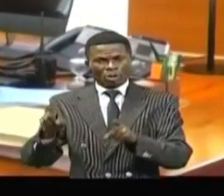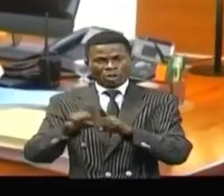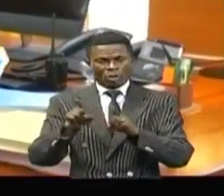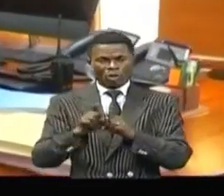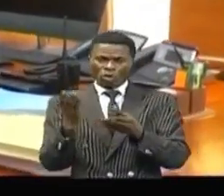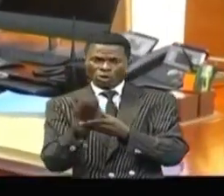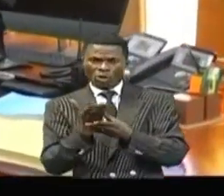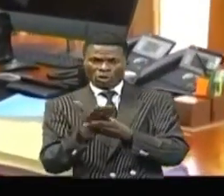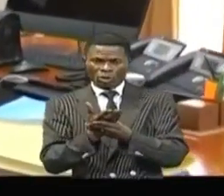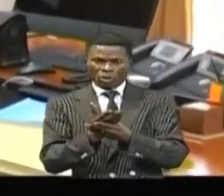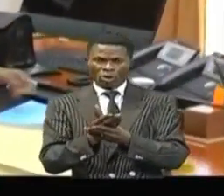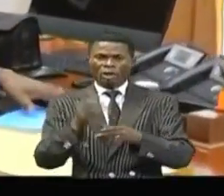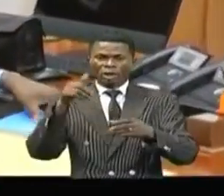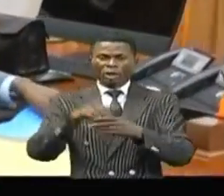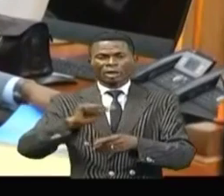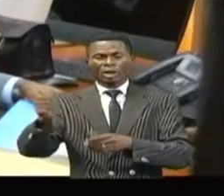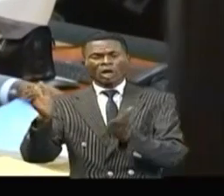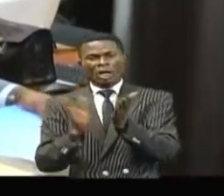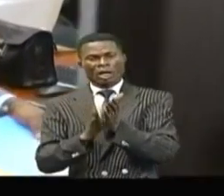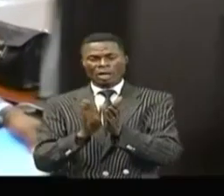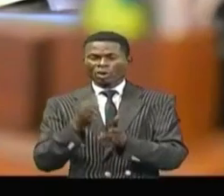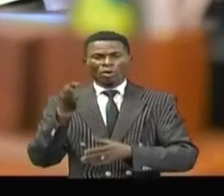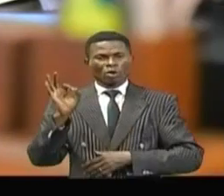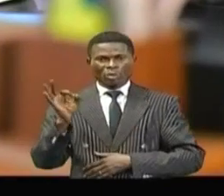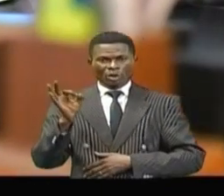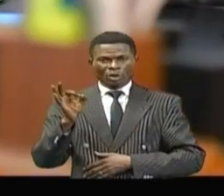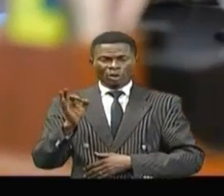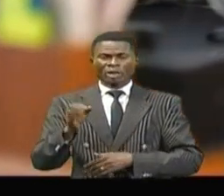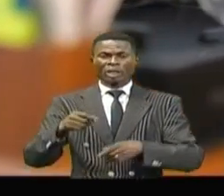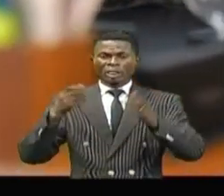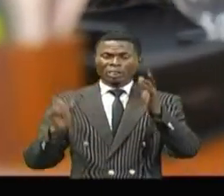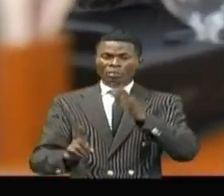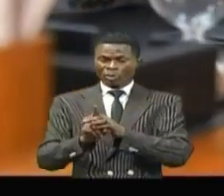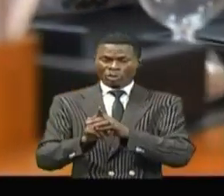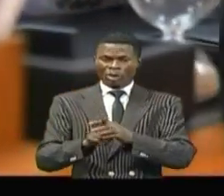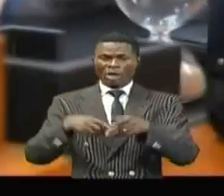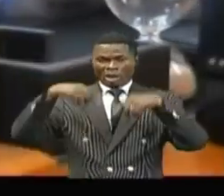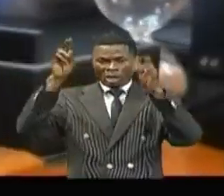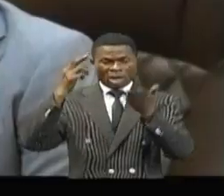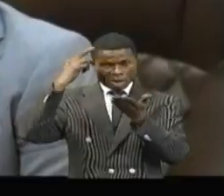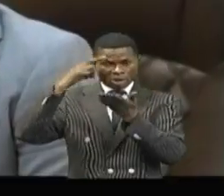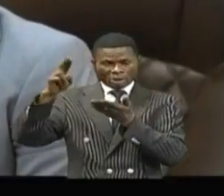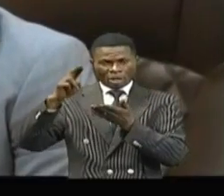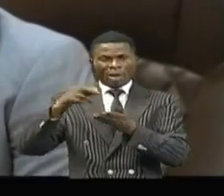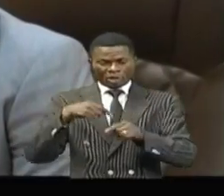modules non crédités dans certains établissements pilotes dès l'année académique en cours.